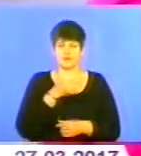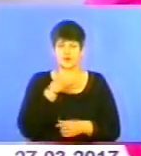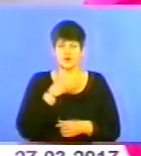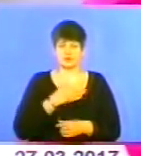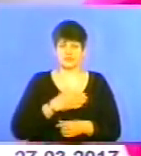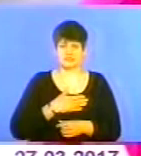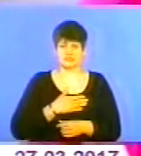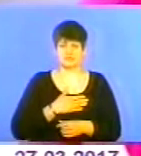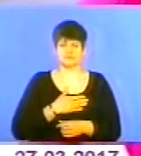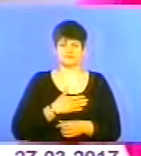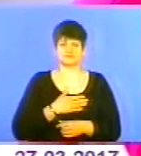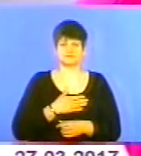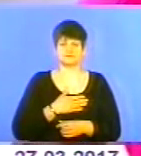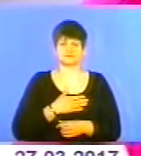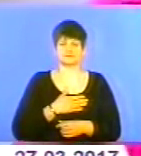мені,